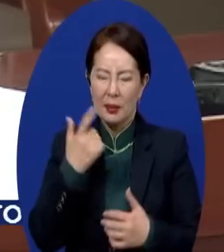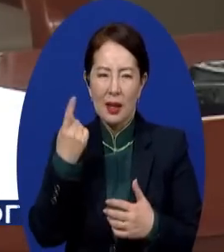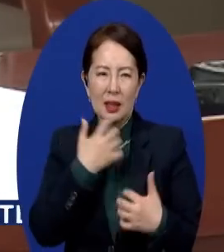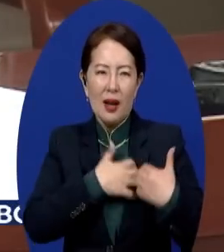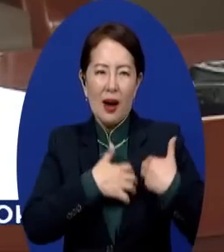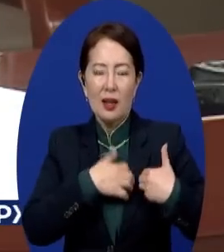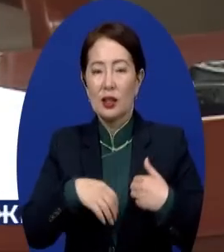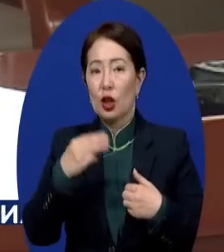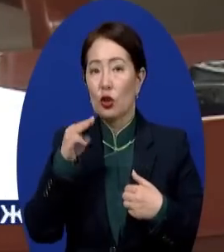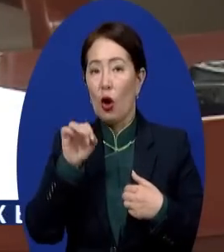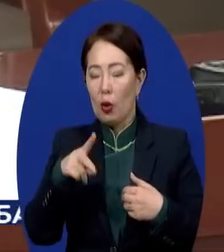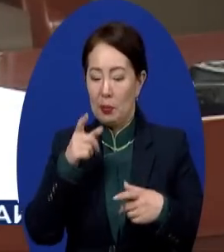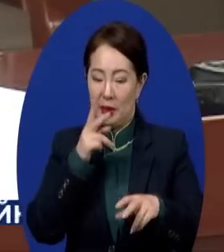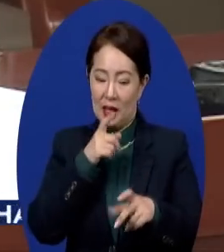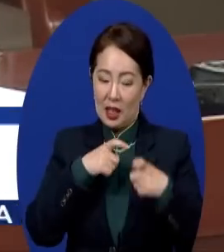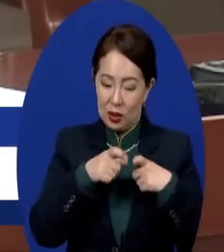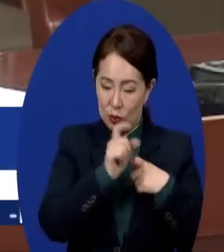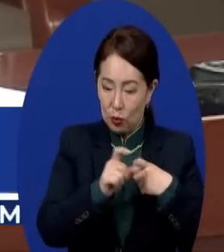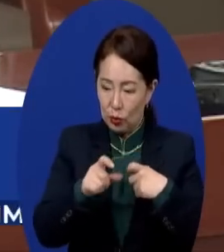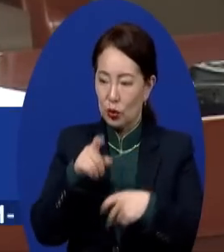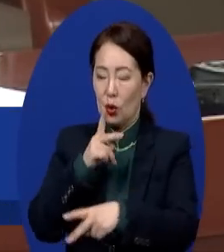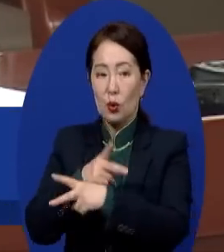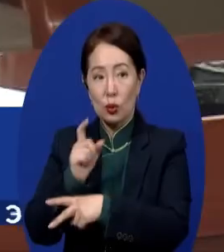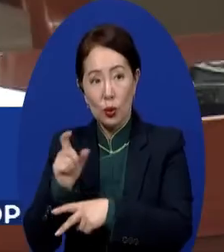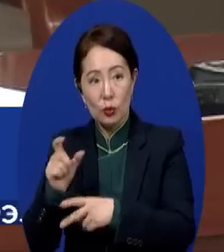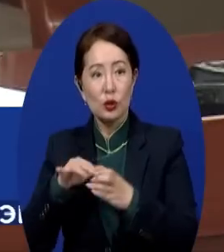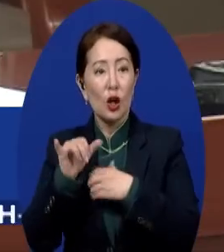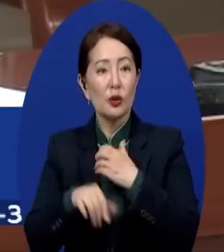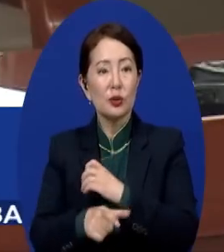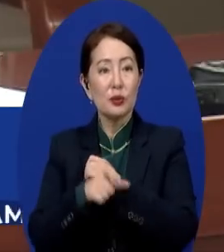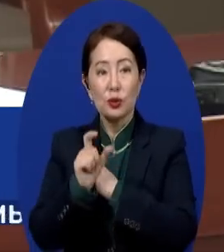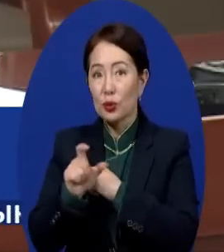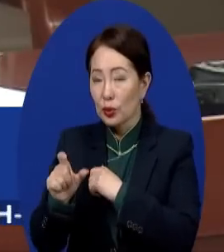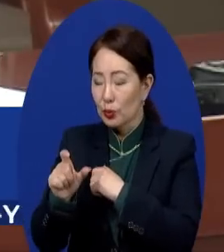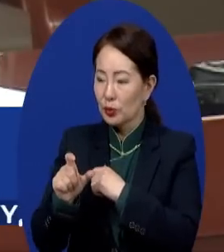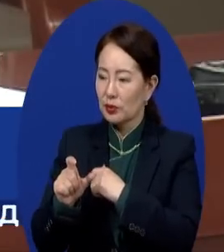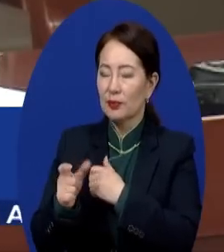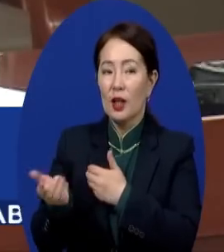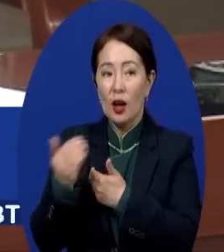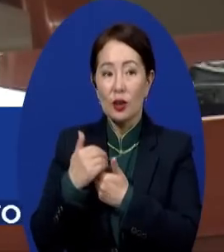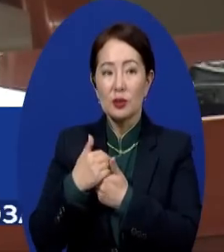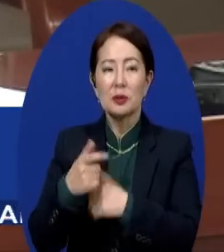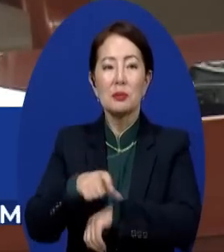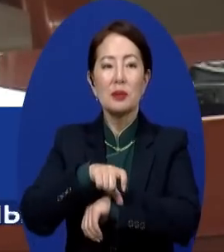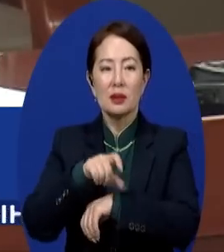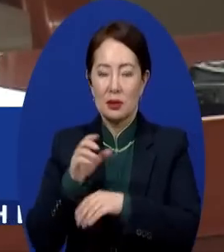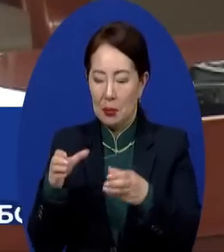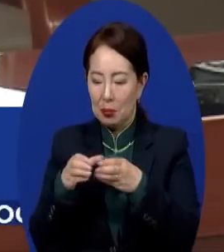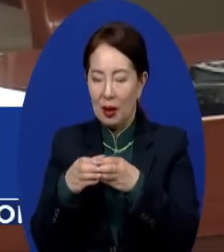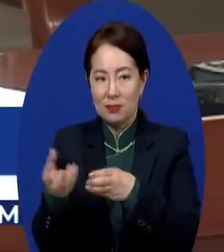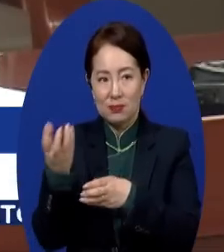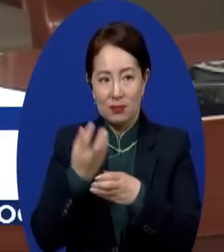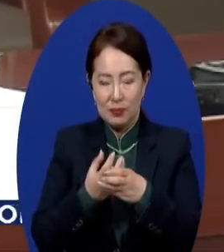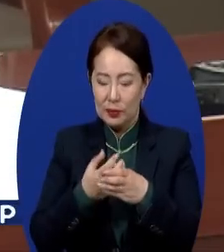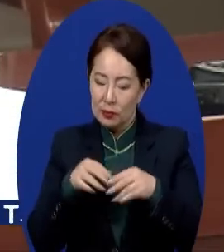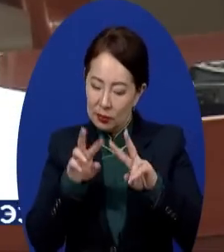эдийн засагчид, хуульчид, олон улсын гэрээ хэрэгсүүгээр мэрэгсэн эрдэмтэд оролцуулсан мэрэгжлийн баг томилж экспертиз